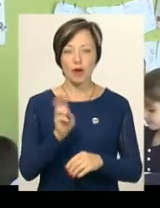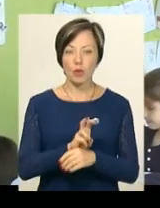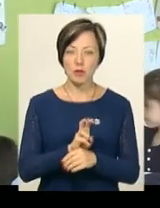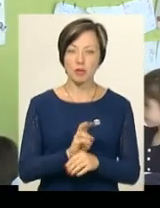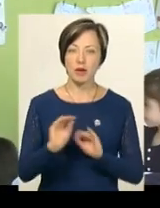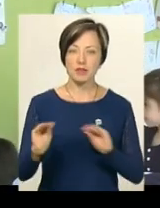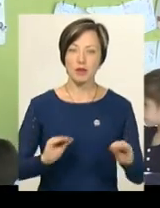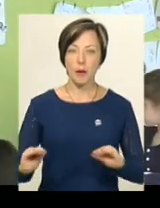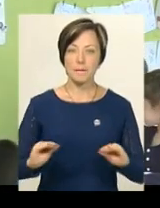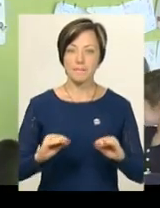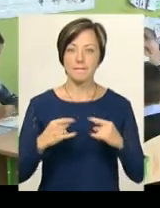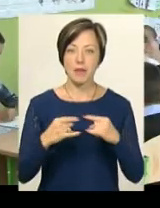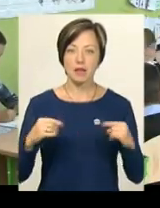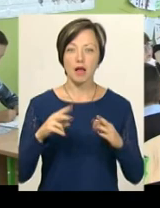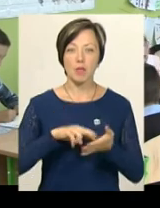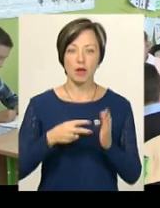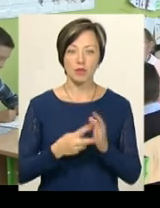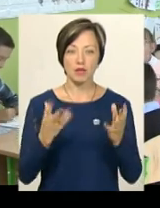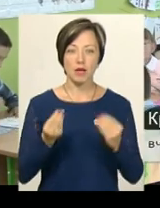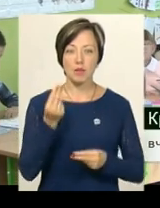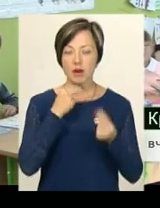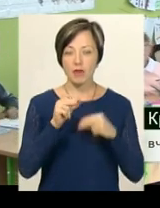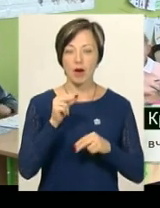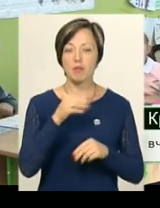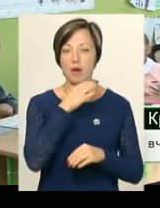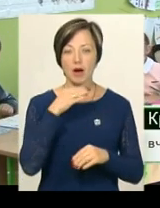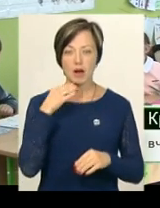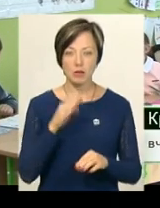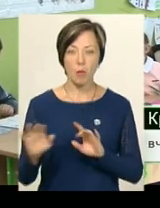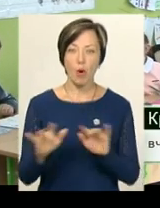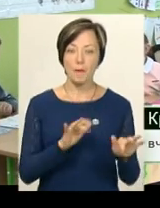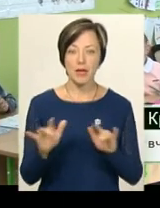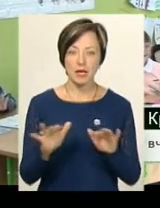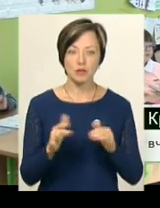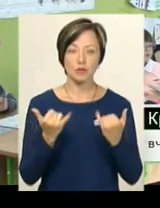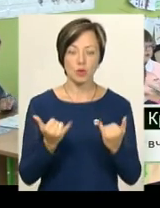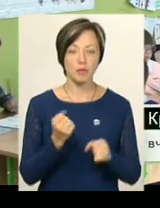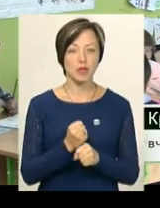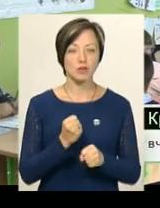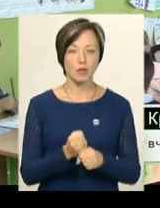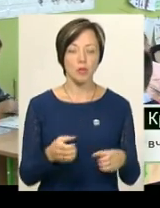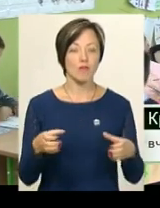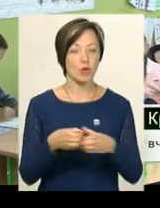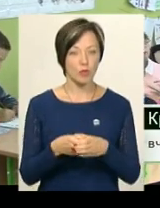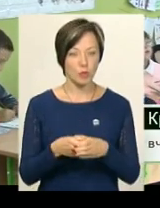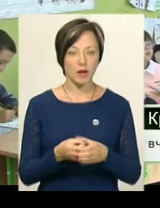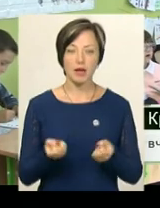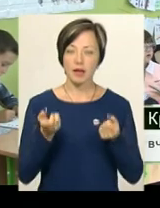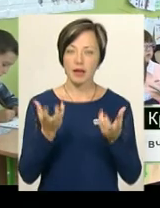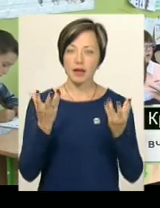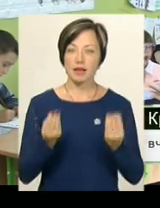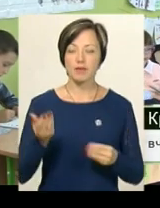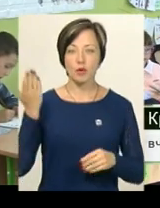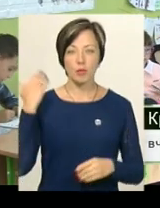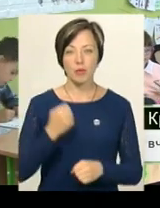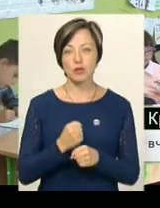парти, як у нас спланований день. Переваг багато, по-перше вони мобільні. Сьогодні ми працюємо в групах, кілька днів тому ми